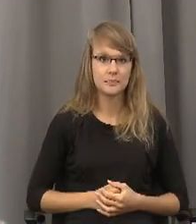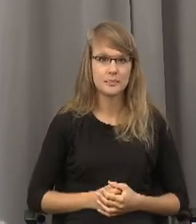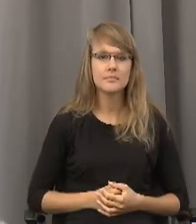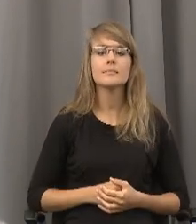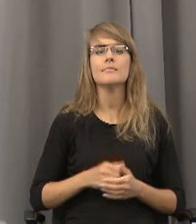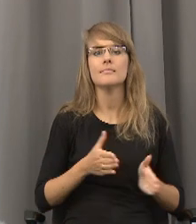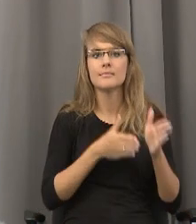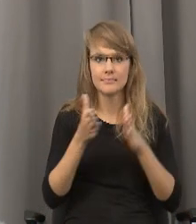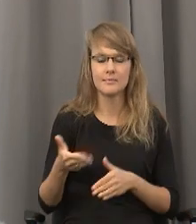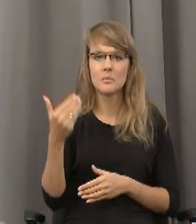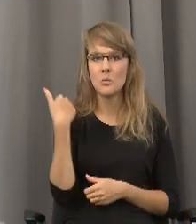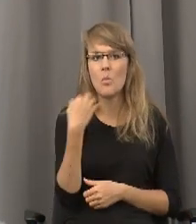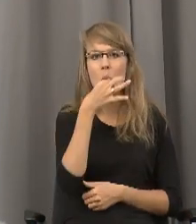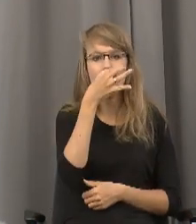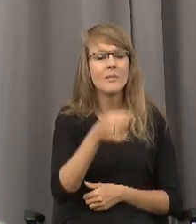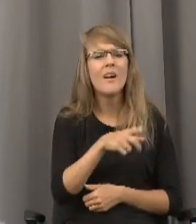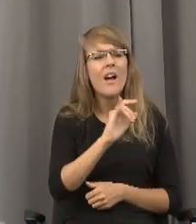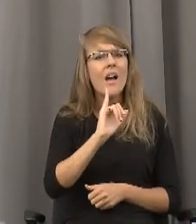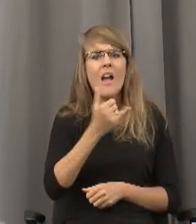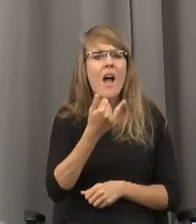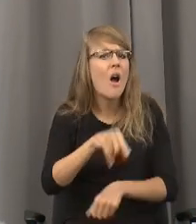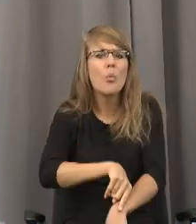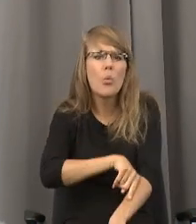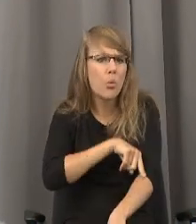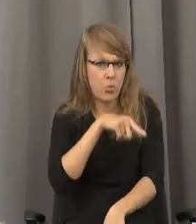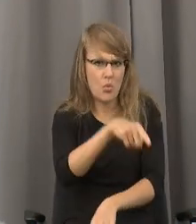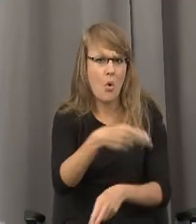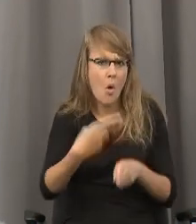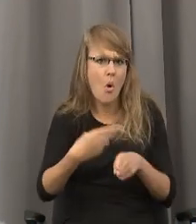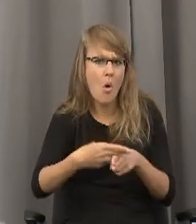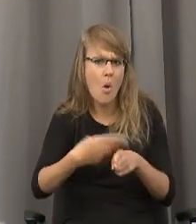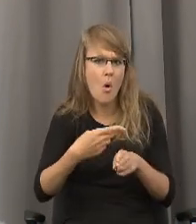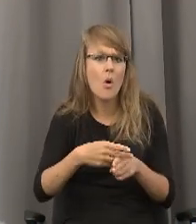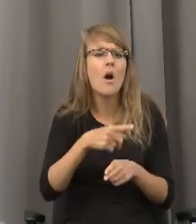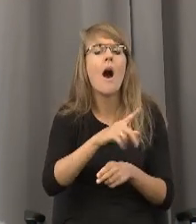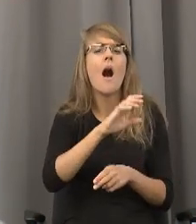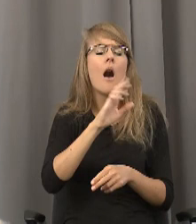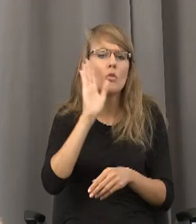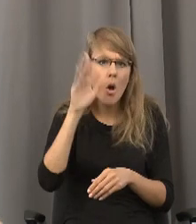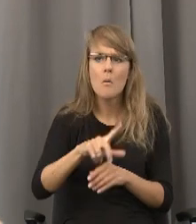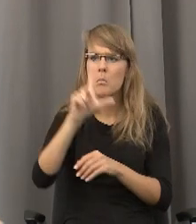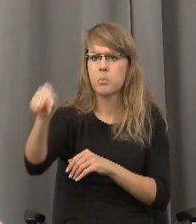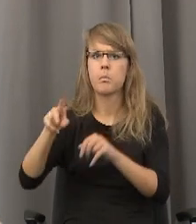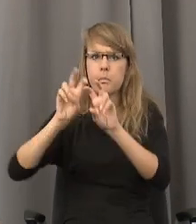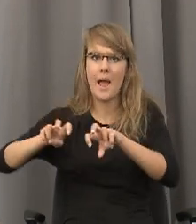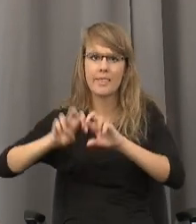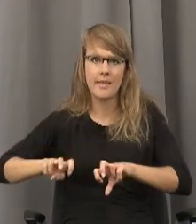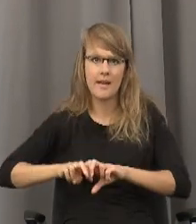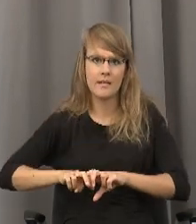Zapytaliśmy też o to, jak długo trwa choroba do momentu badania. Więc od momentu diagnozy